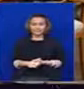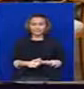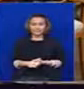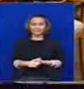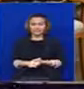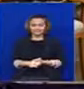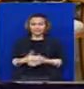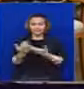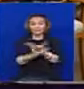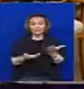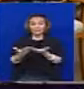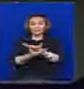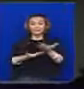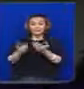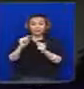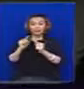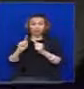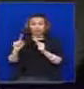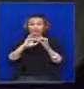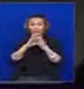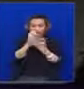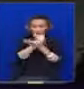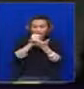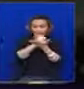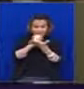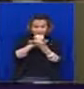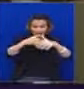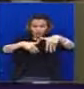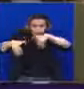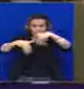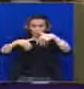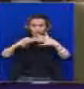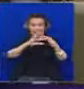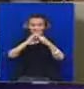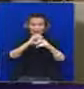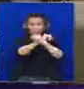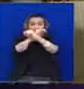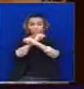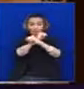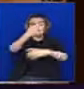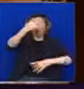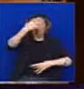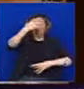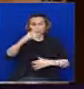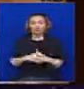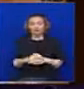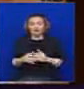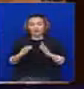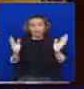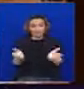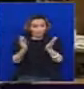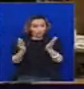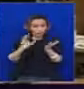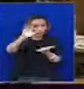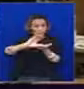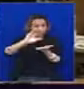งานเสวนาการบริการสุขภาพและลดอัตราจากยาเสพติดในชุมชนซึ่งจัดขึ้นโดยกรมควบคุมโรคร่วมกับมูลนิธิรักไทยภายใต้การสนับสนุนจากกองทุนโล